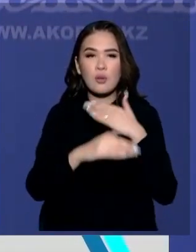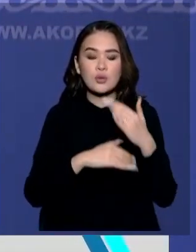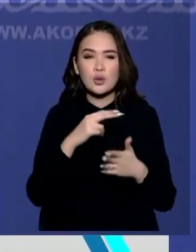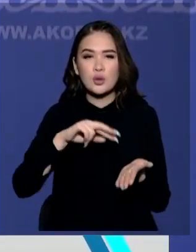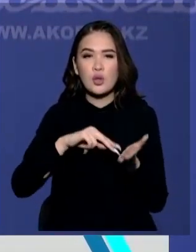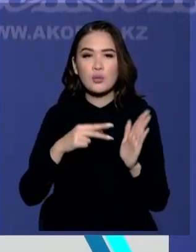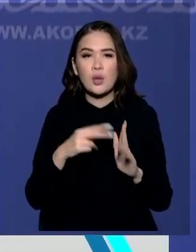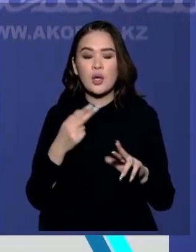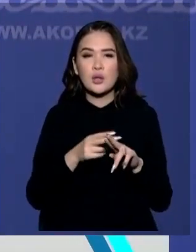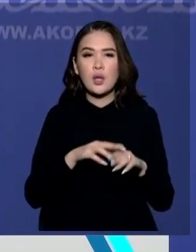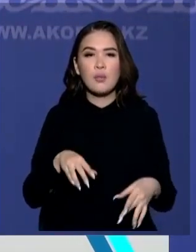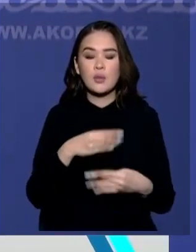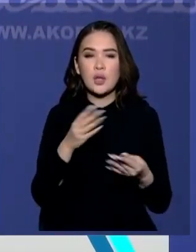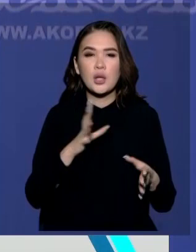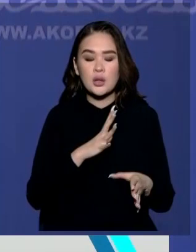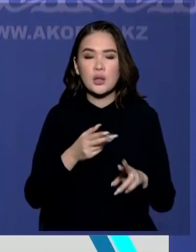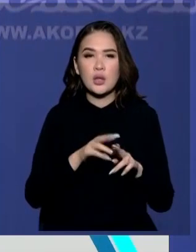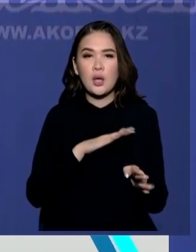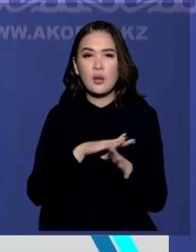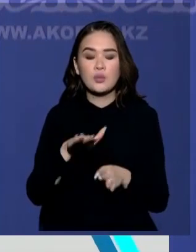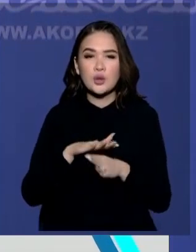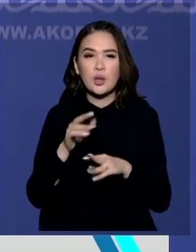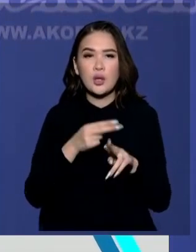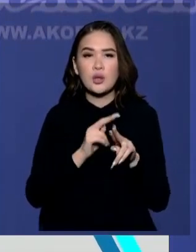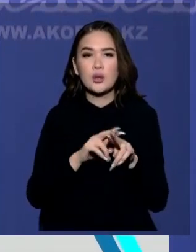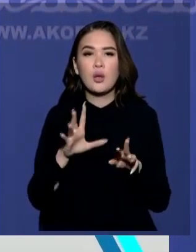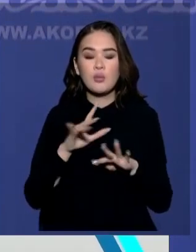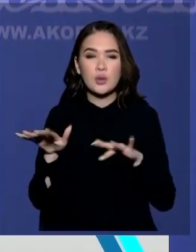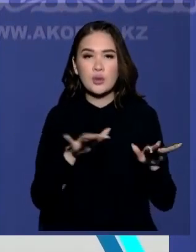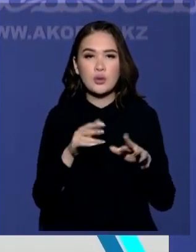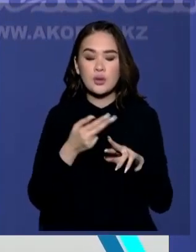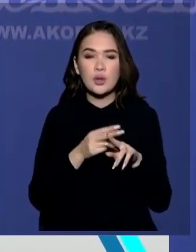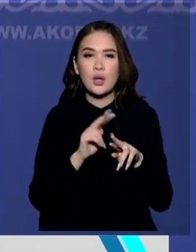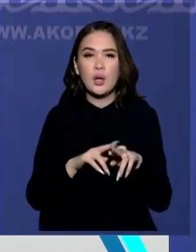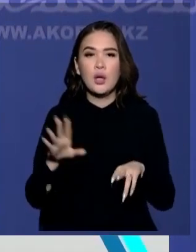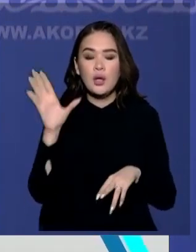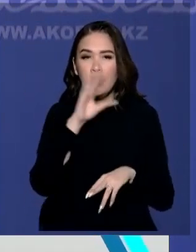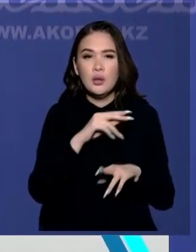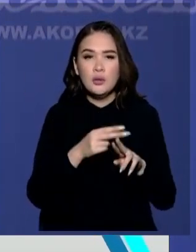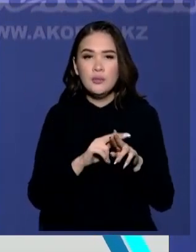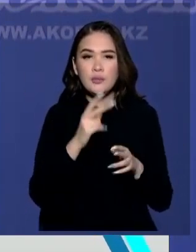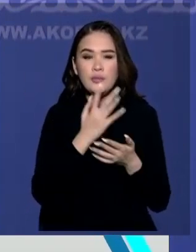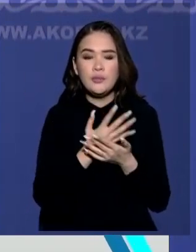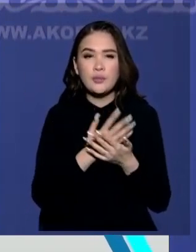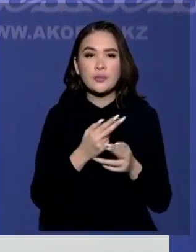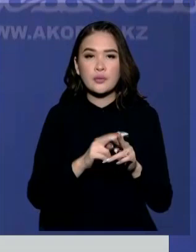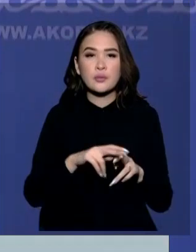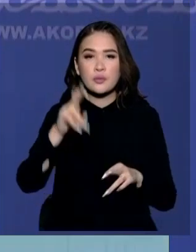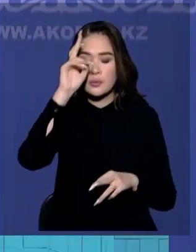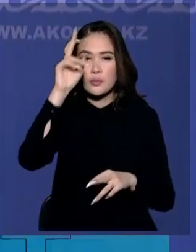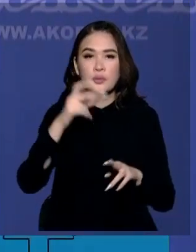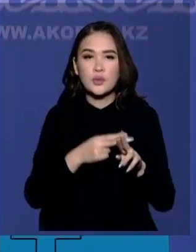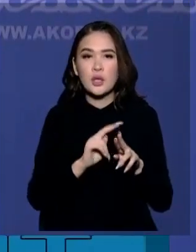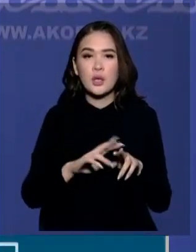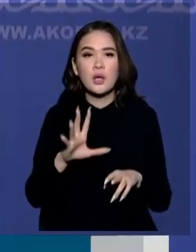жоспары, сондай-ақ берілген тапсырмалардың орындалу барысы жөнінде баяндадым. Жүк тасымалындағы жетістіктерімізді айттым. Мемлекет басшысы темір жол